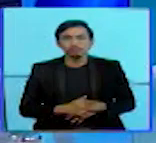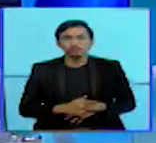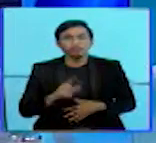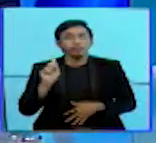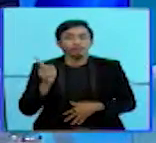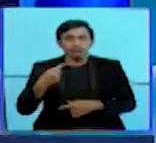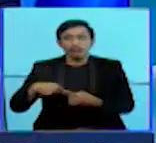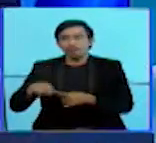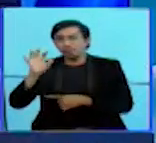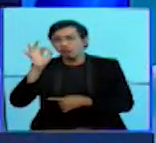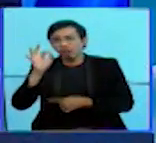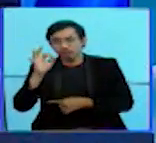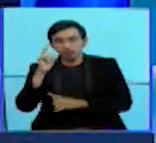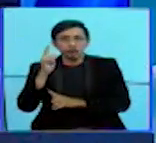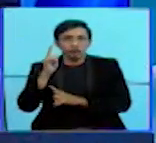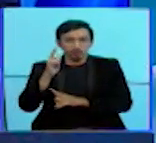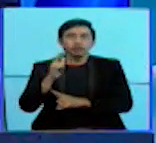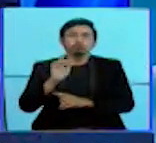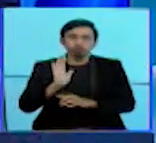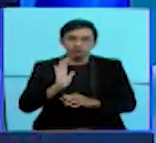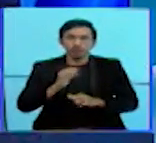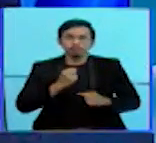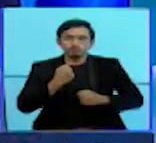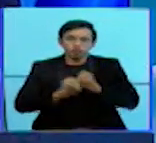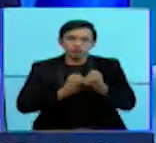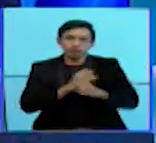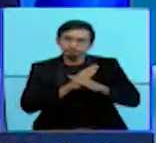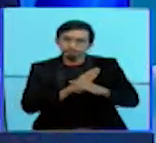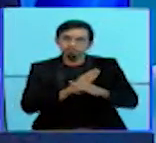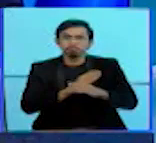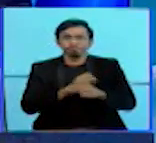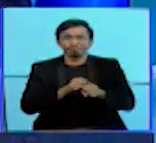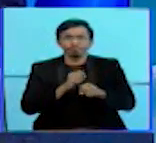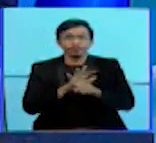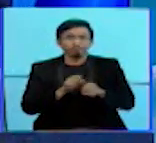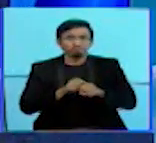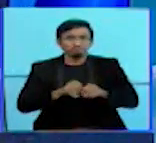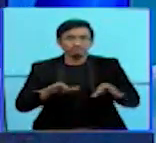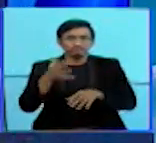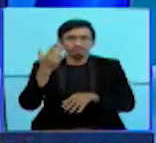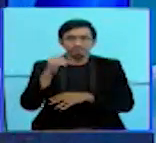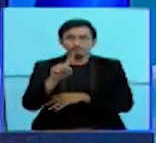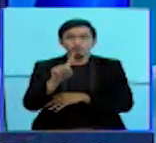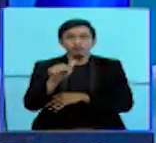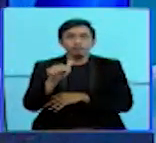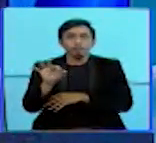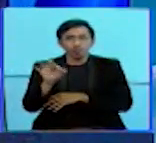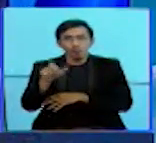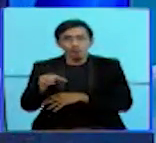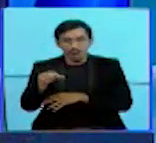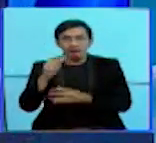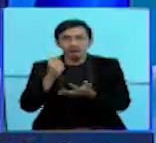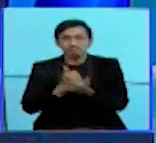pemerintah melalui kepolisian dan juga TNI telah melakukan antisipasi yang diperlukan untuk mencegah potensi penularan covita intim